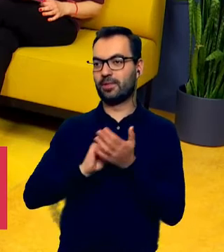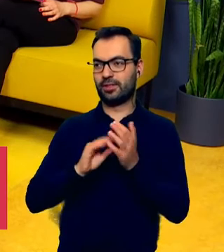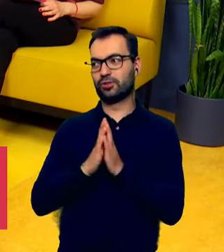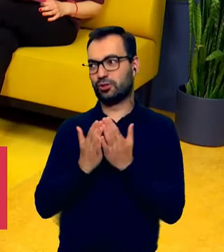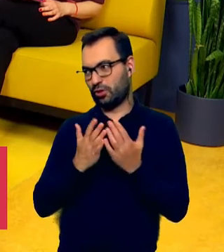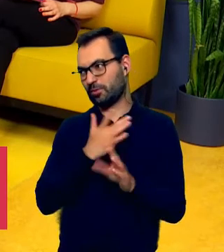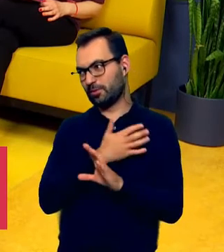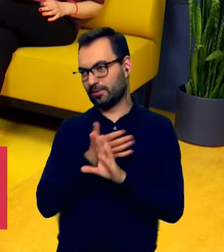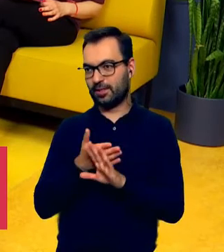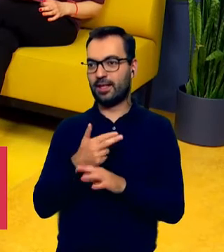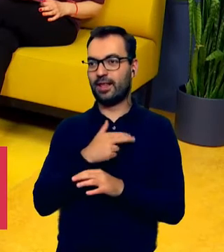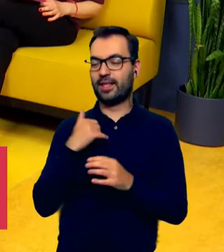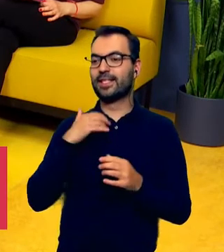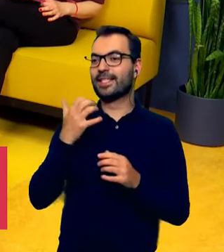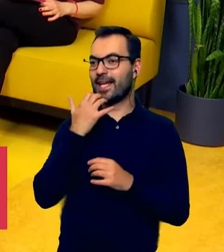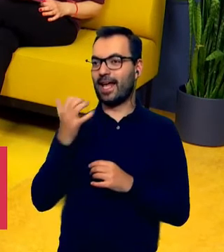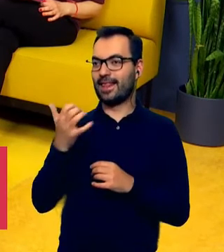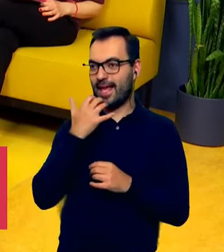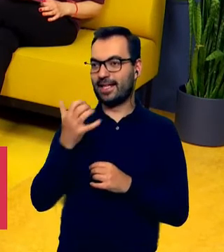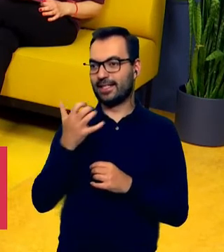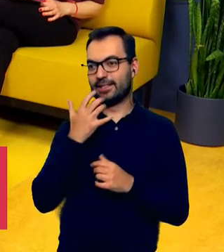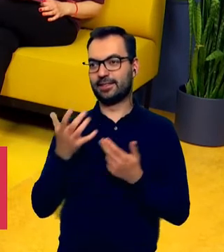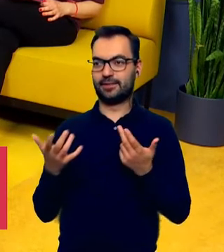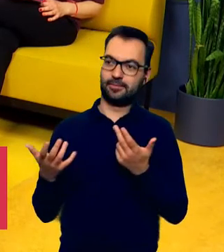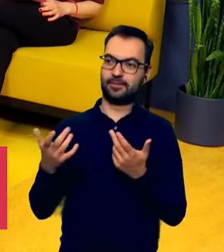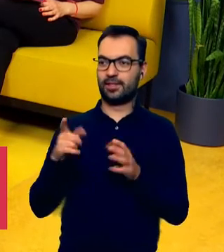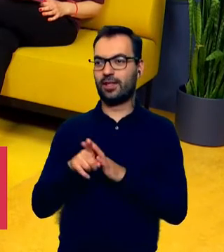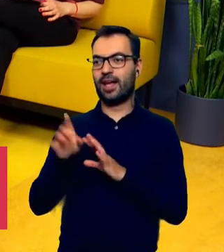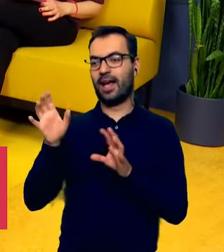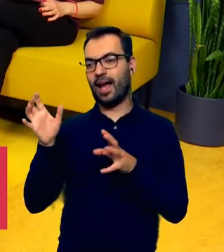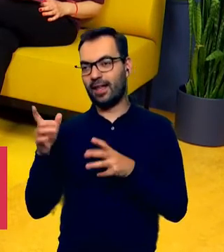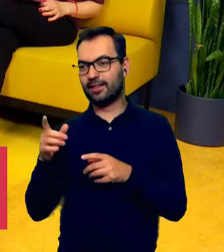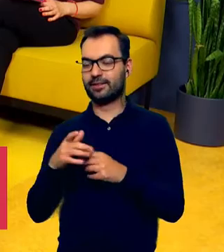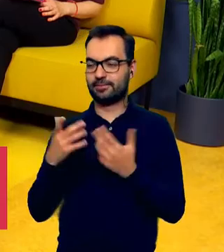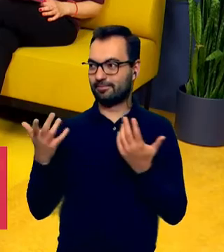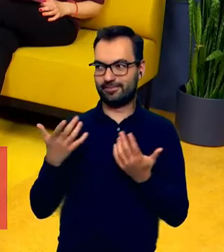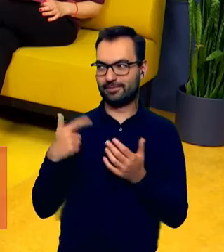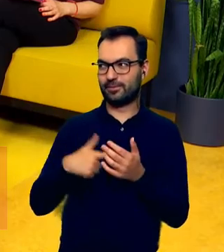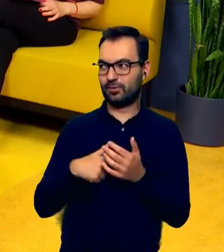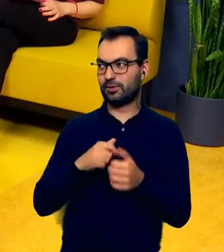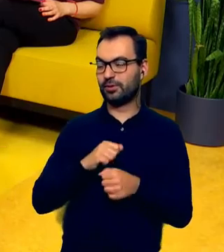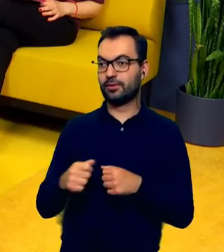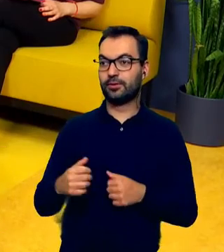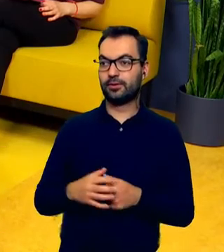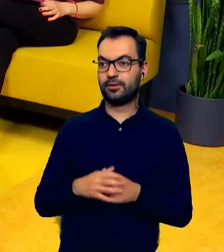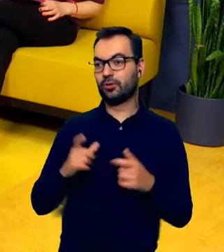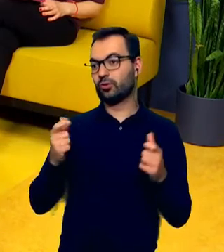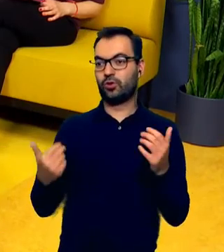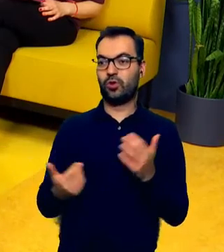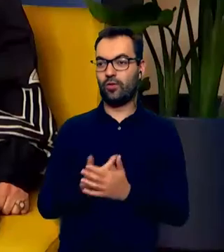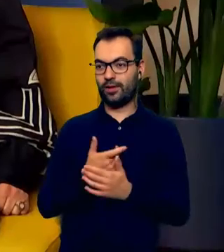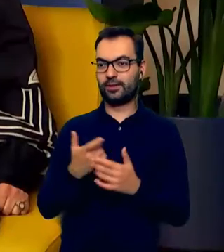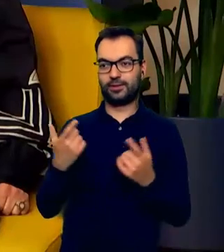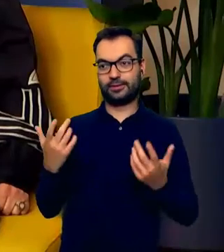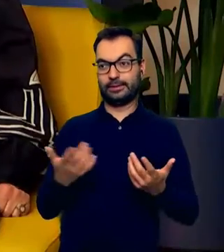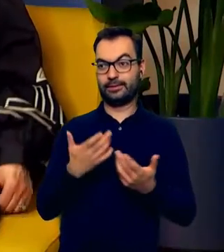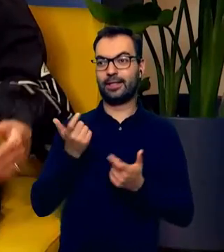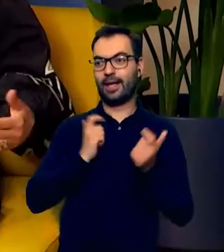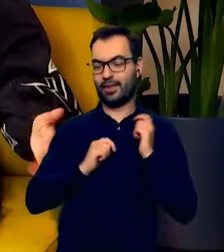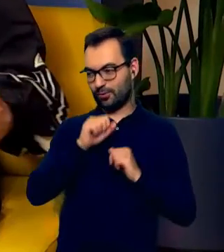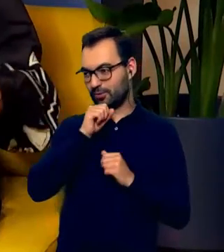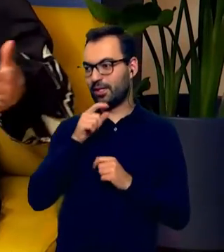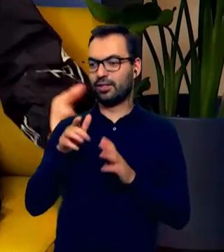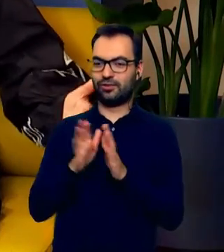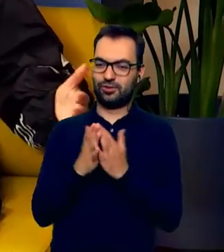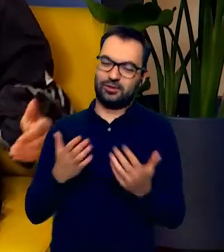pisałyśmy książki. Dla nas gadanie do, powiedzmy, do radia, do para radia, to jest nowość i straszna radość,